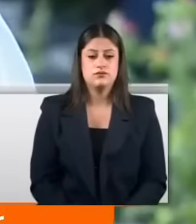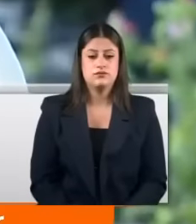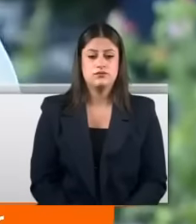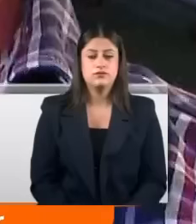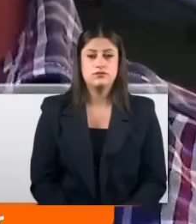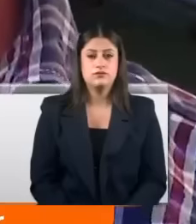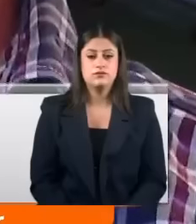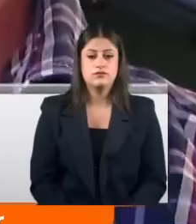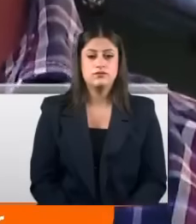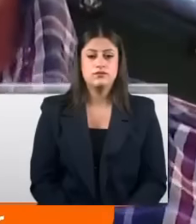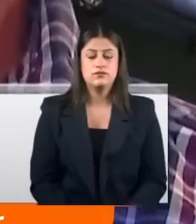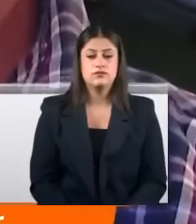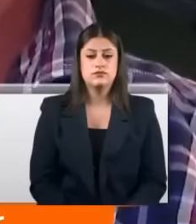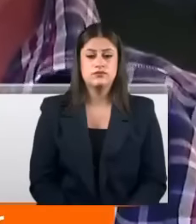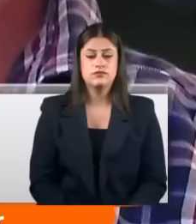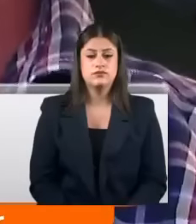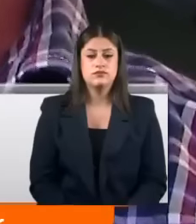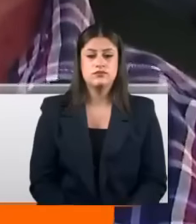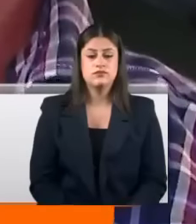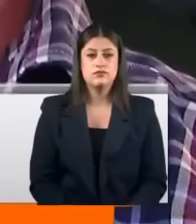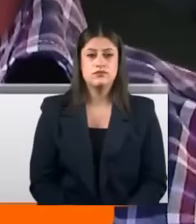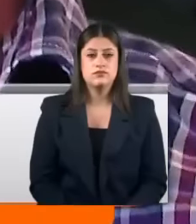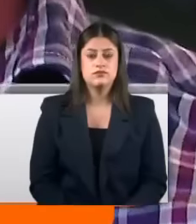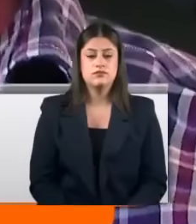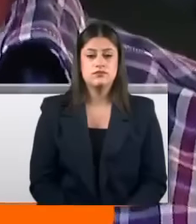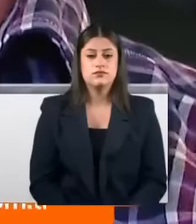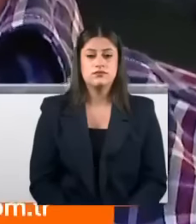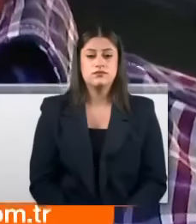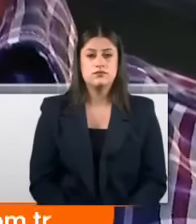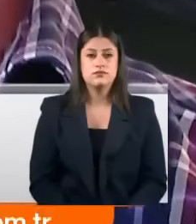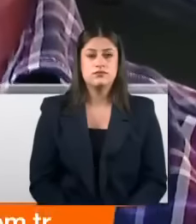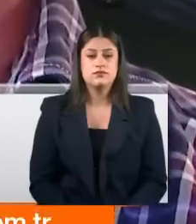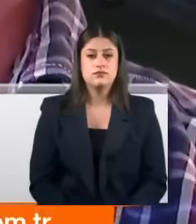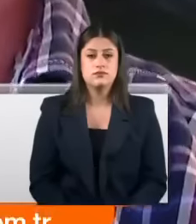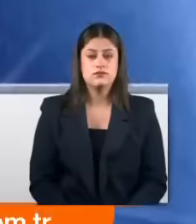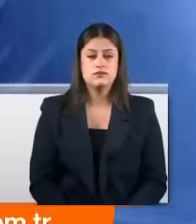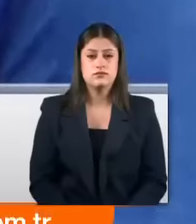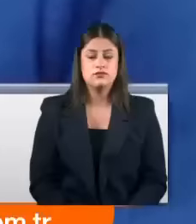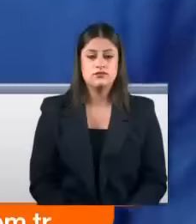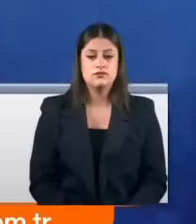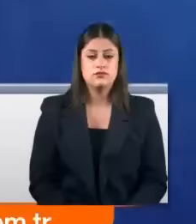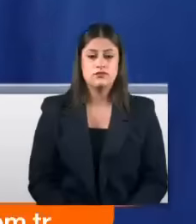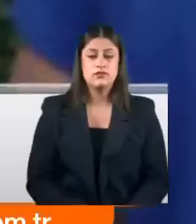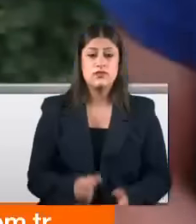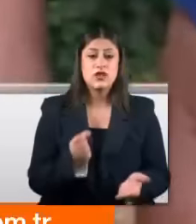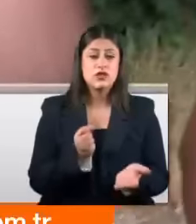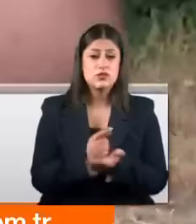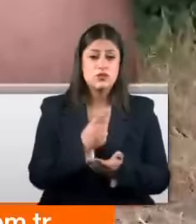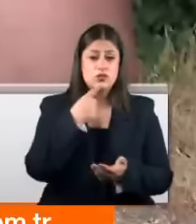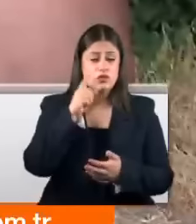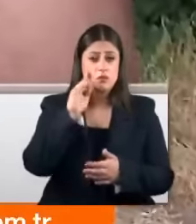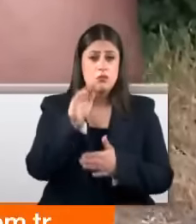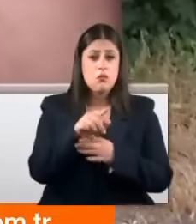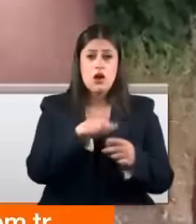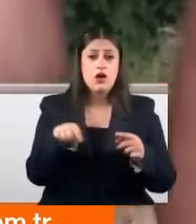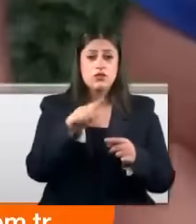yüklemelerini yaptım. Kendisi aradan sıyrılıyor, beni karşı tarafla muhatap bırakıyor. Sipariş veren mağdurlar ürünleri